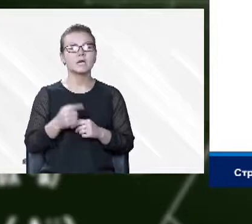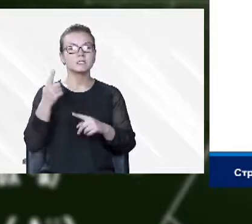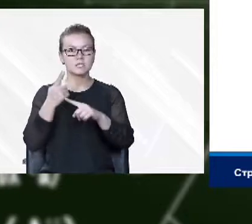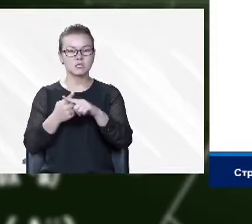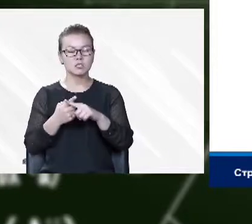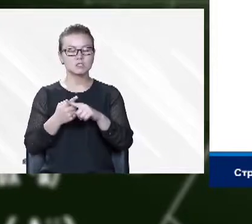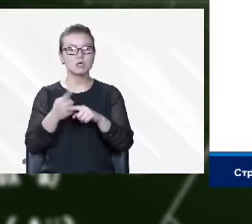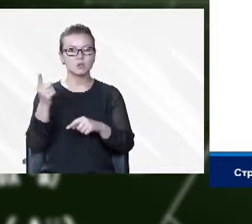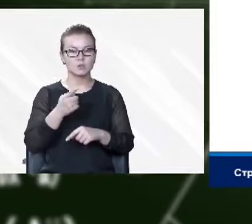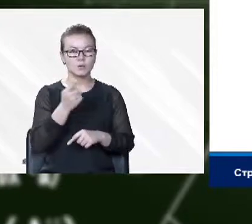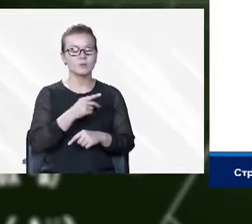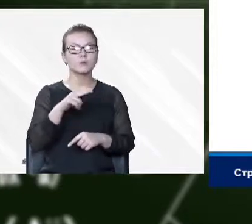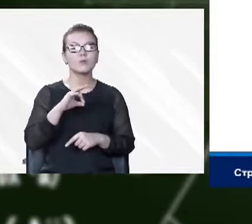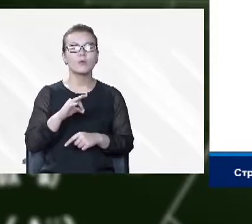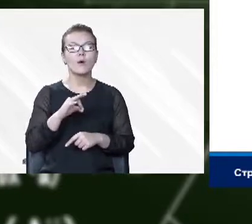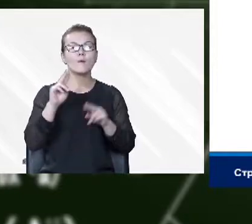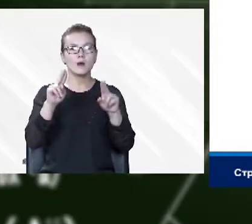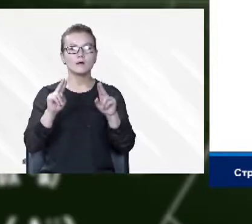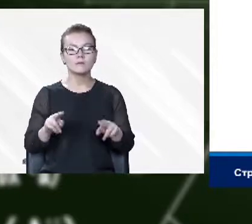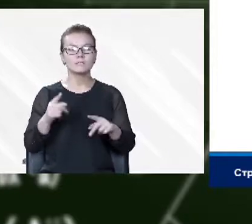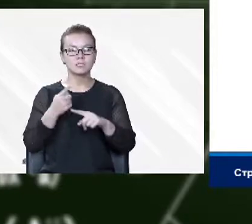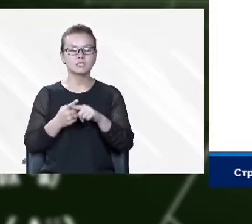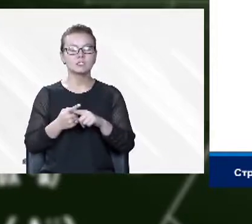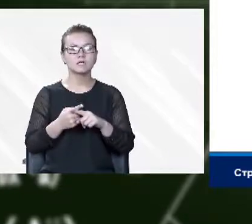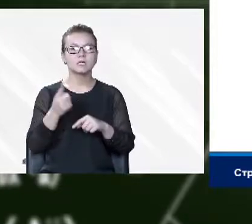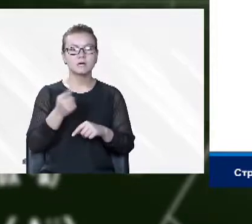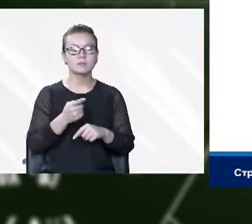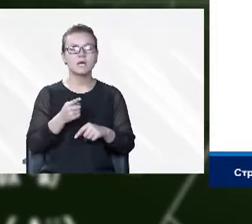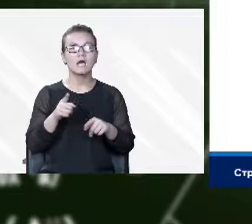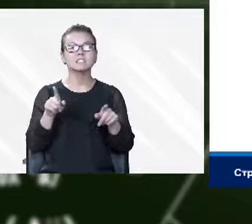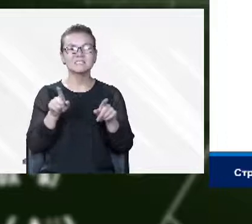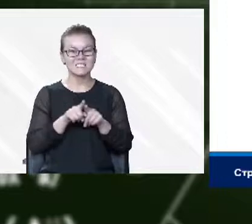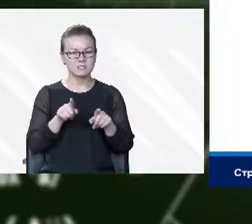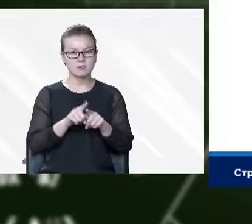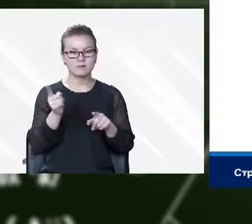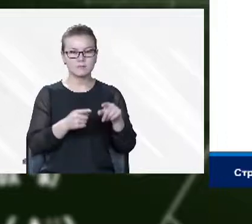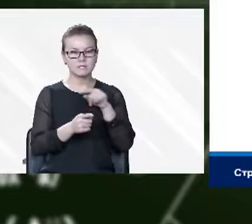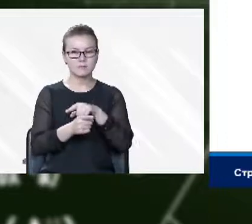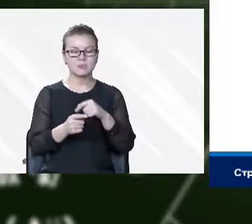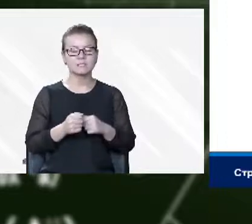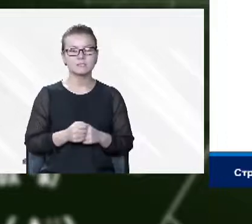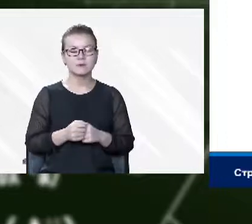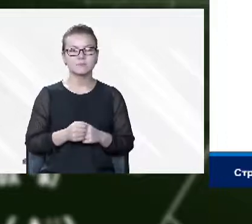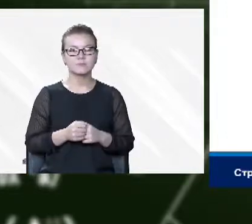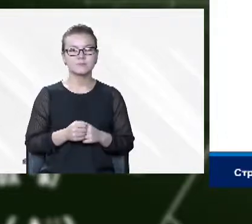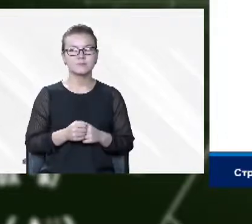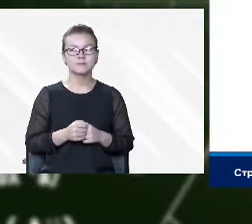Сложить дроби по правилу сложения дробей с одинаковыми знаменателями.